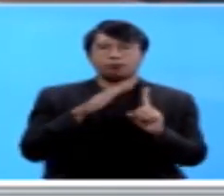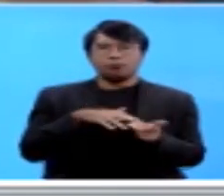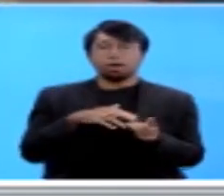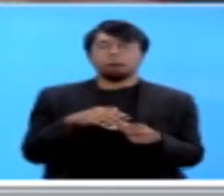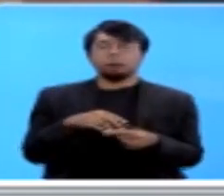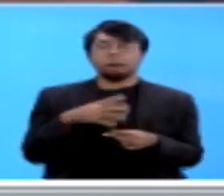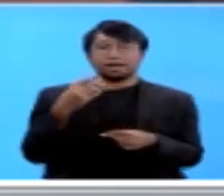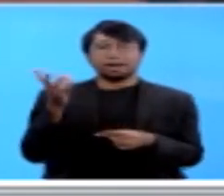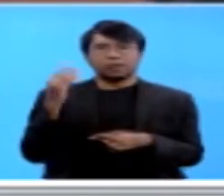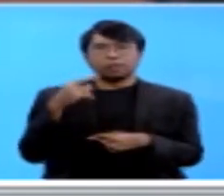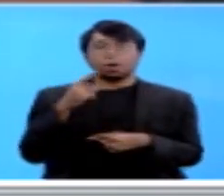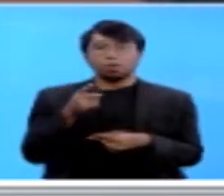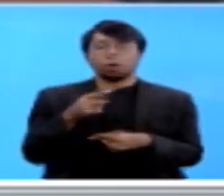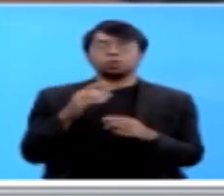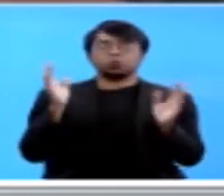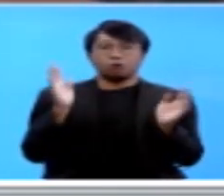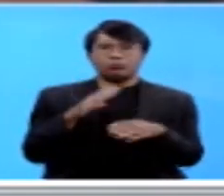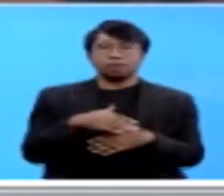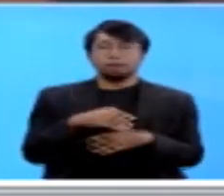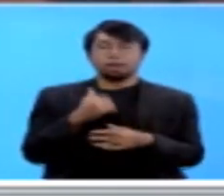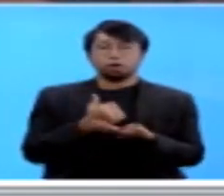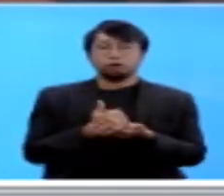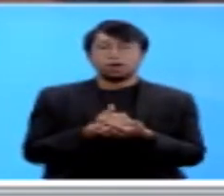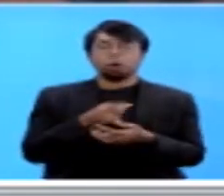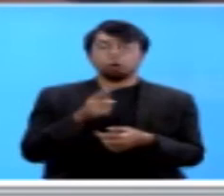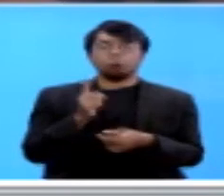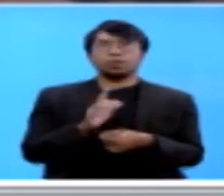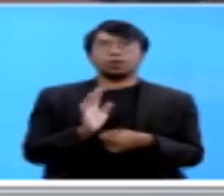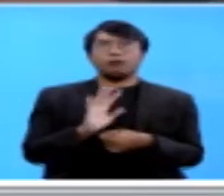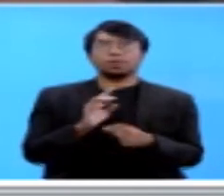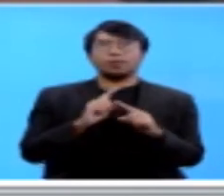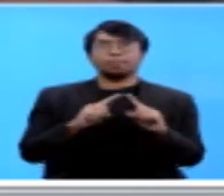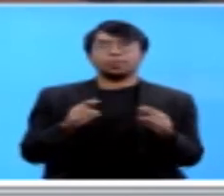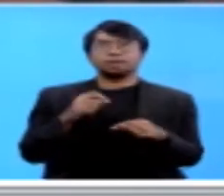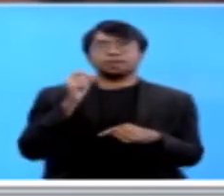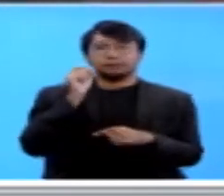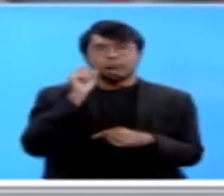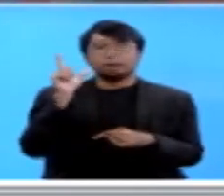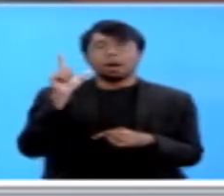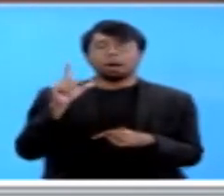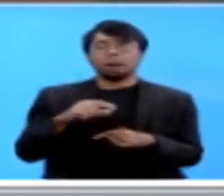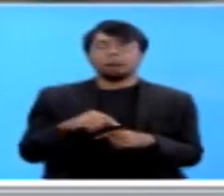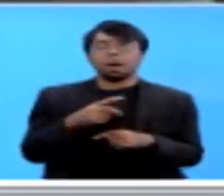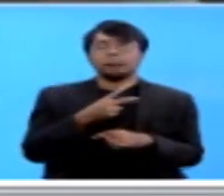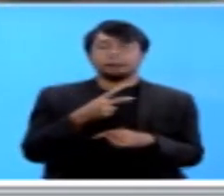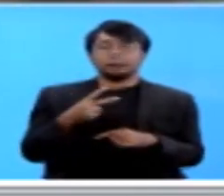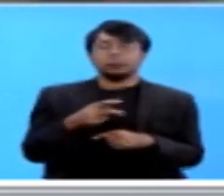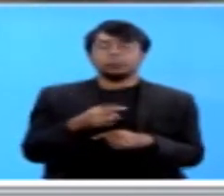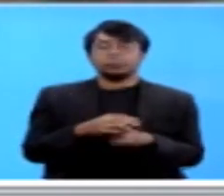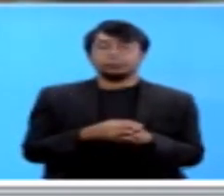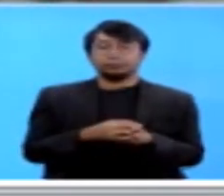dengar. Sholat itu kan semestinya bukan sebuah hukuman, tapi sebuah kesadaran. Jadi apakah setelah disuruh sholat